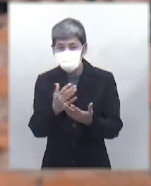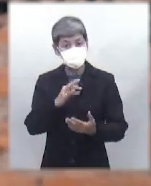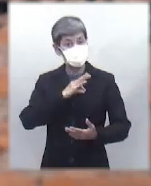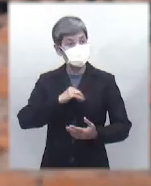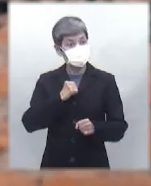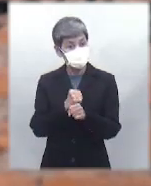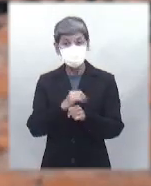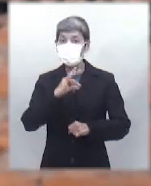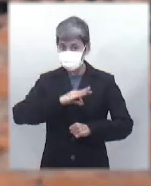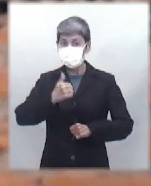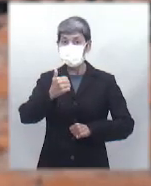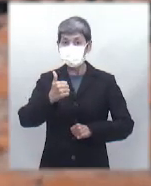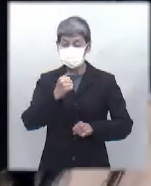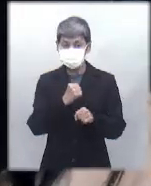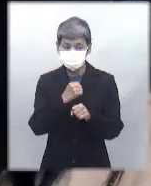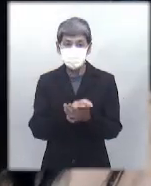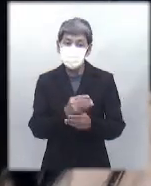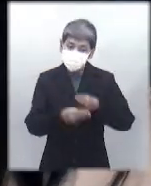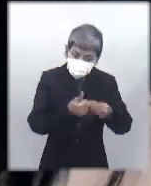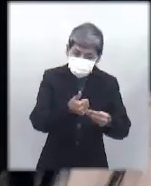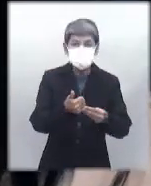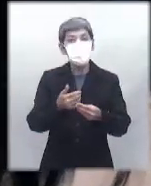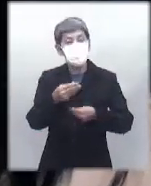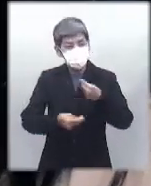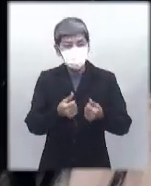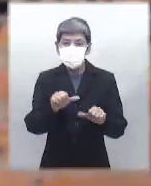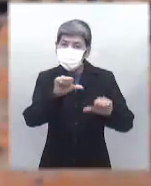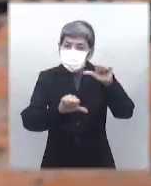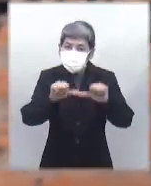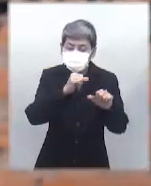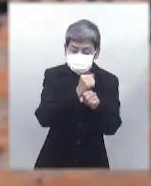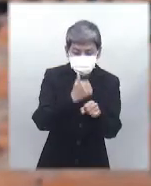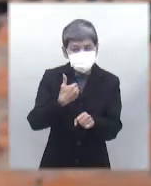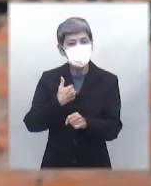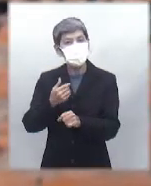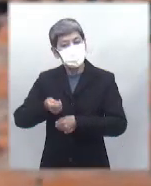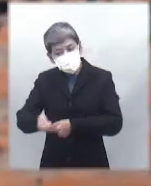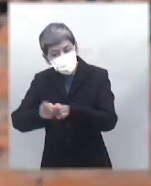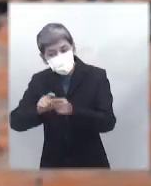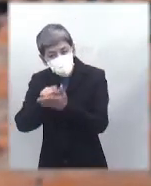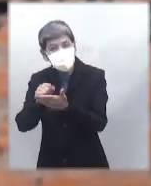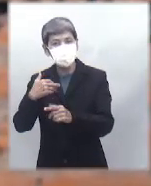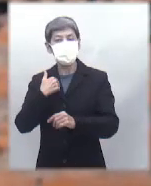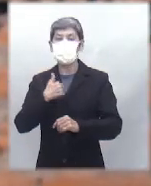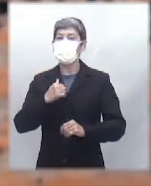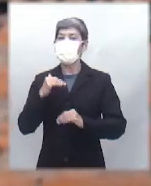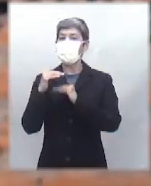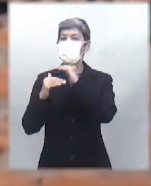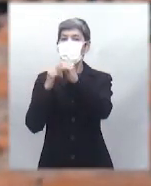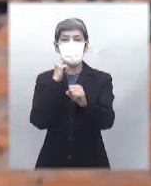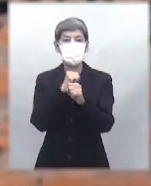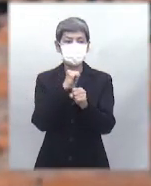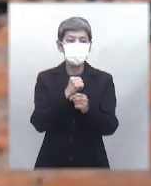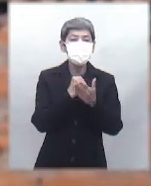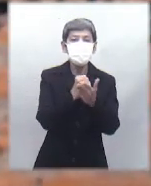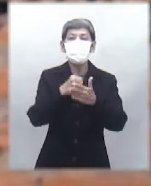ทำไปมันเวิร์คทั้ง 2อย่างมันก็เลยเป็นที่มาที่ไปทำให้ทั้งบริษัทเราก็เติบโตด้วยนะครับจนปัจจุบันก็คือทำงาน